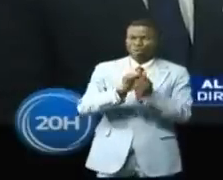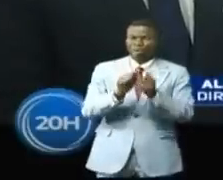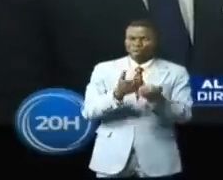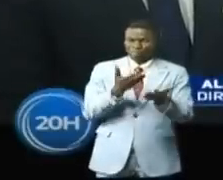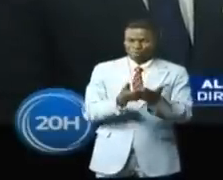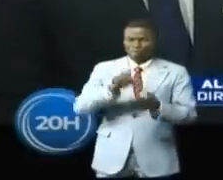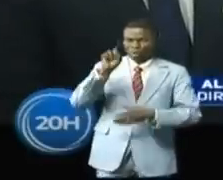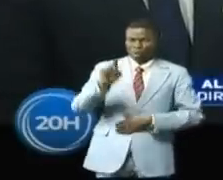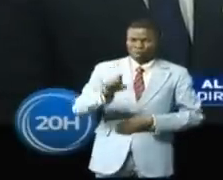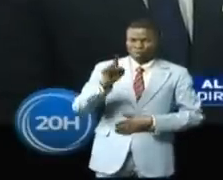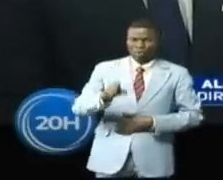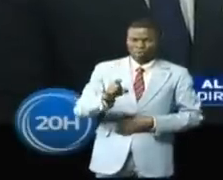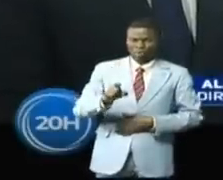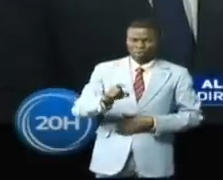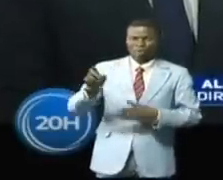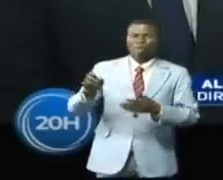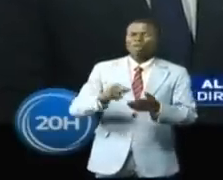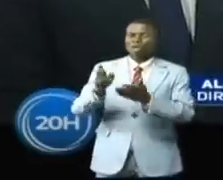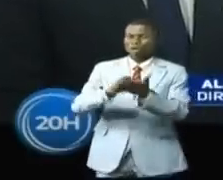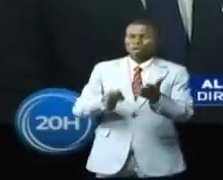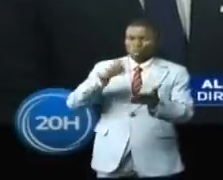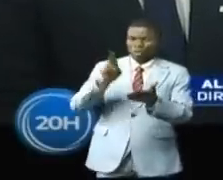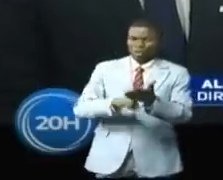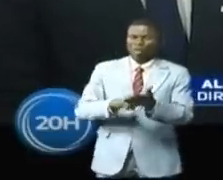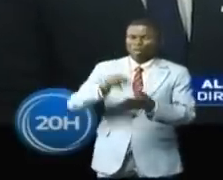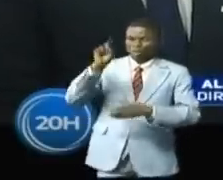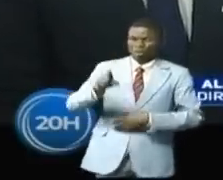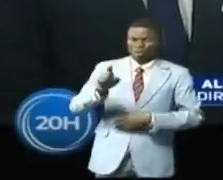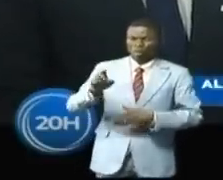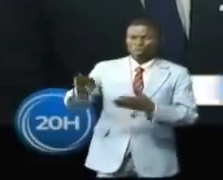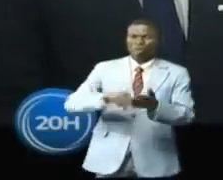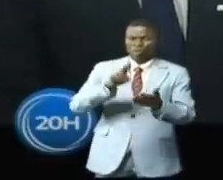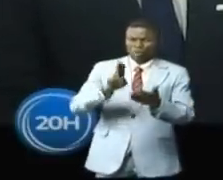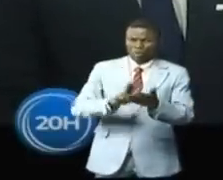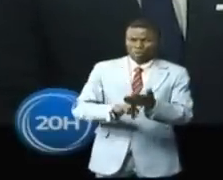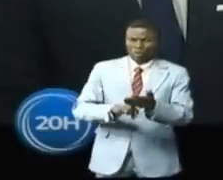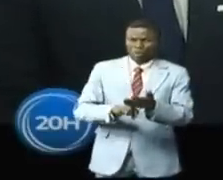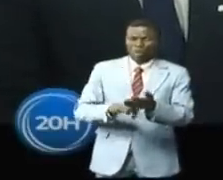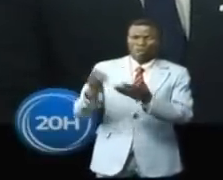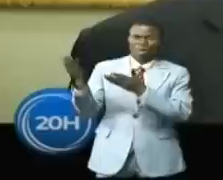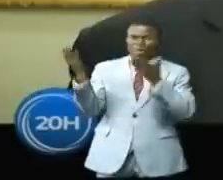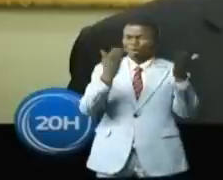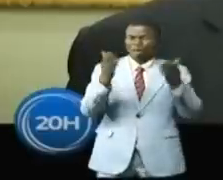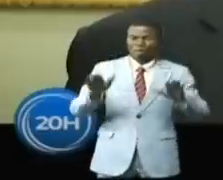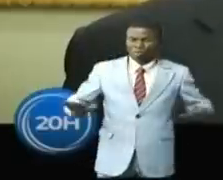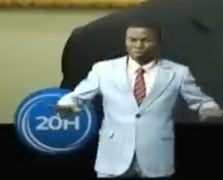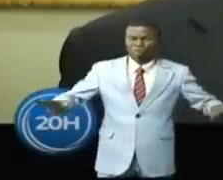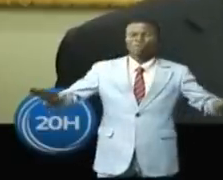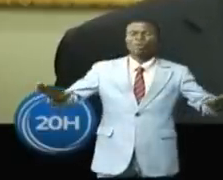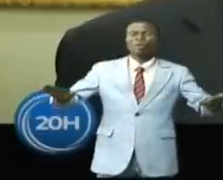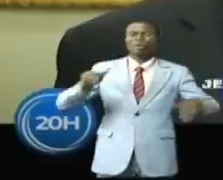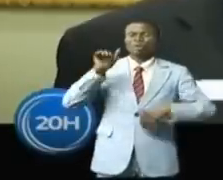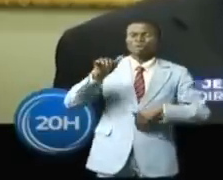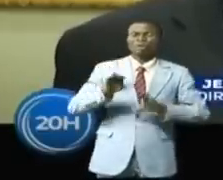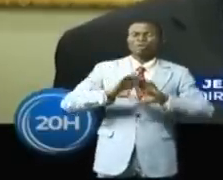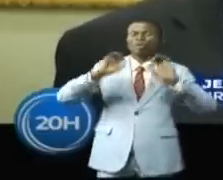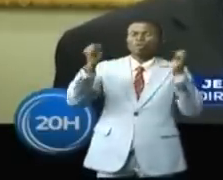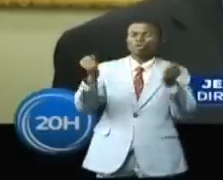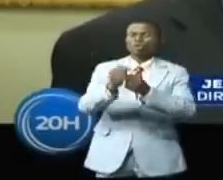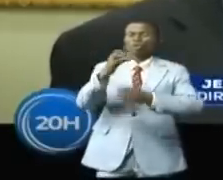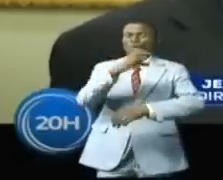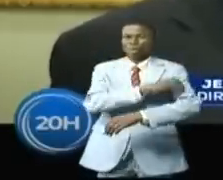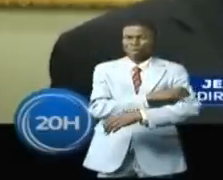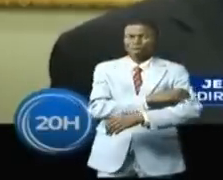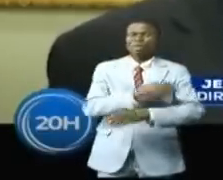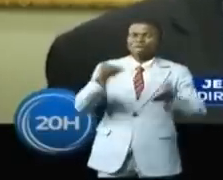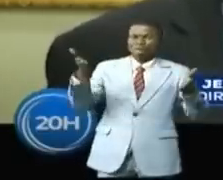6 assurances obligatoires. Parmi les 6 assurances obligatoires, il y a une assurance qui porte sur le transport aérien. L'autorité de l'aviation civile était déjà habituée